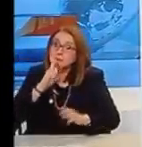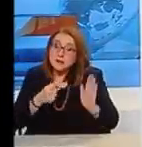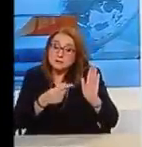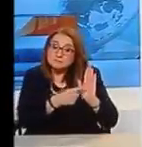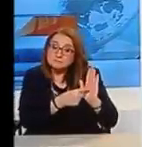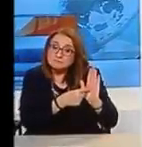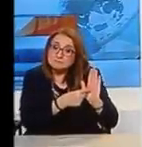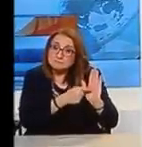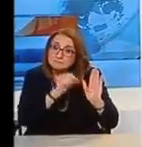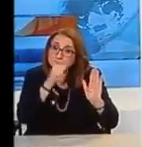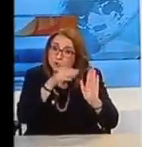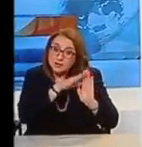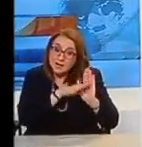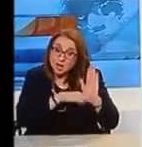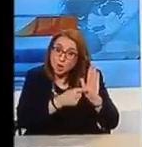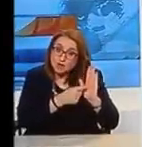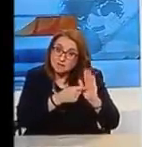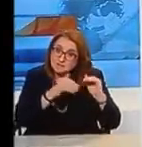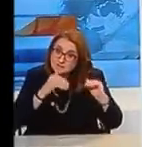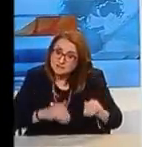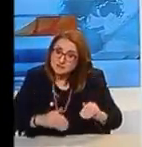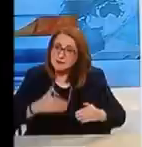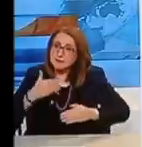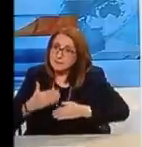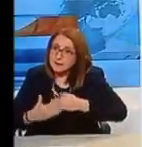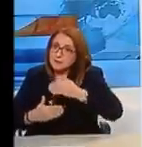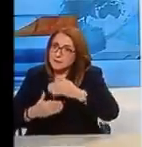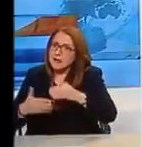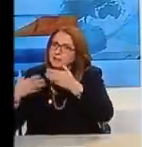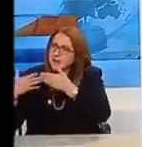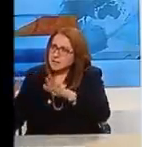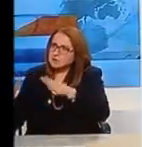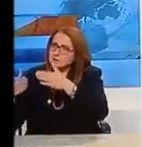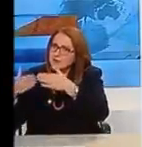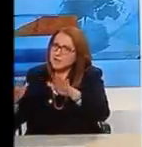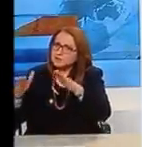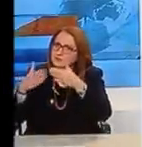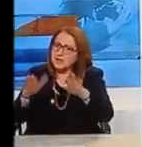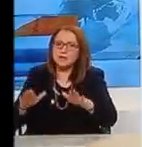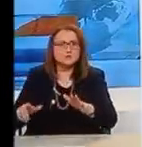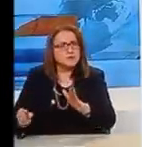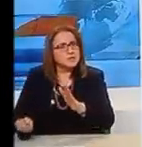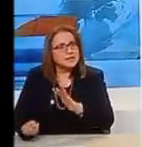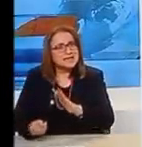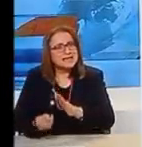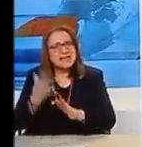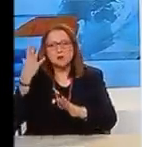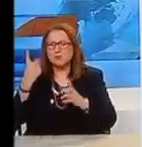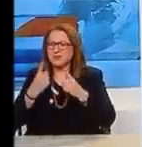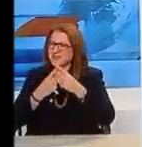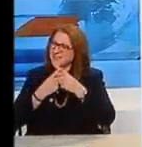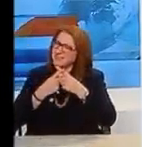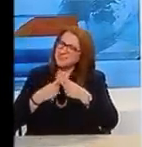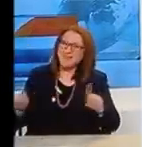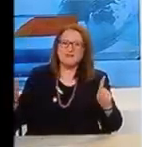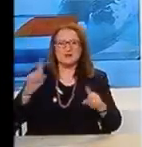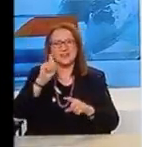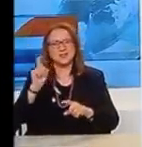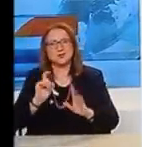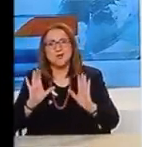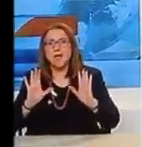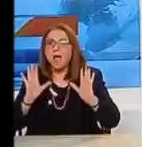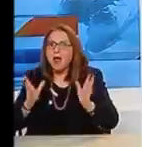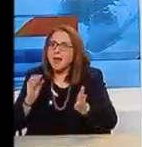δραστηριότητες να επανέρχονται, νέες υποδομές να δίνονται σε χρήση, με τη νέα κανονικότητά μας να έρχεται όλο και πιο κοντά. Δεν τηρούμε